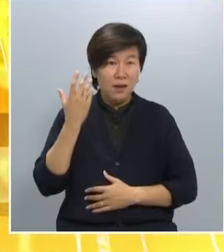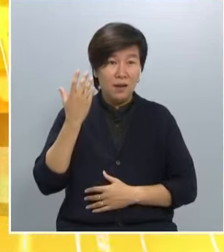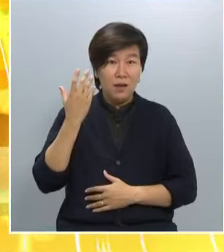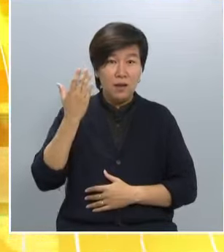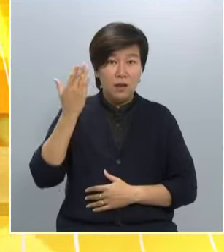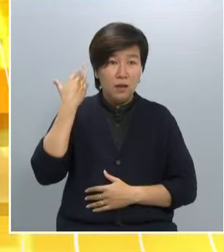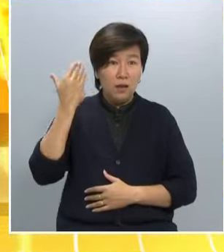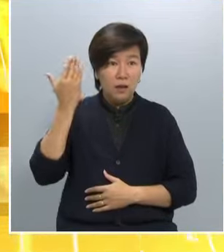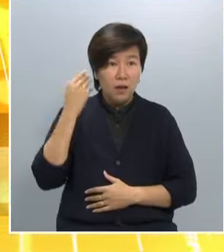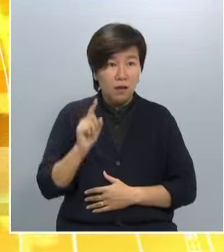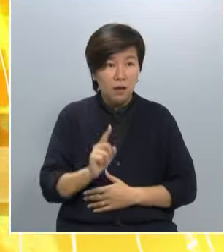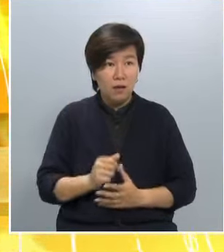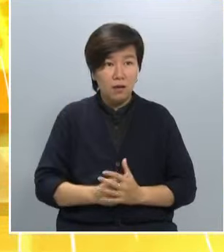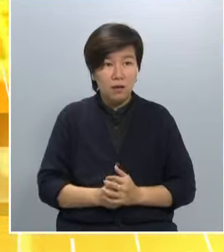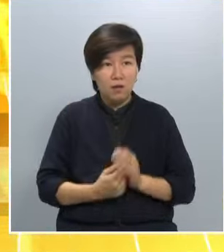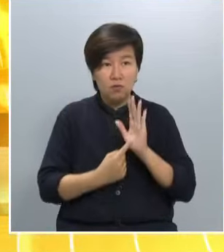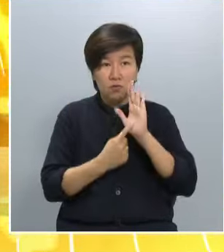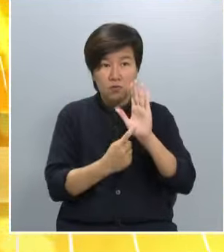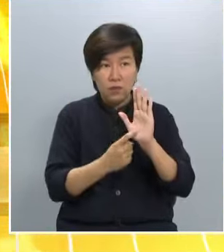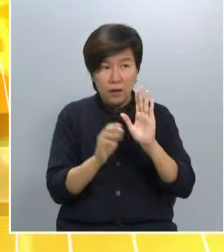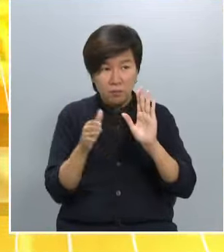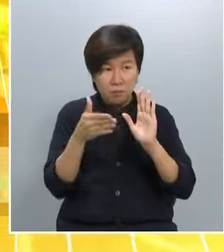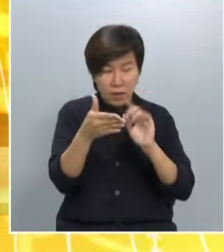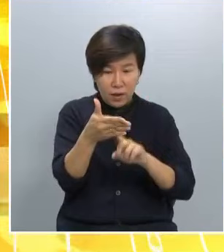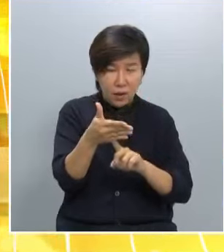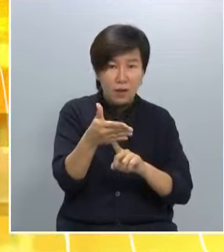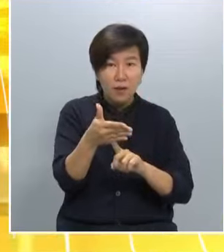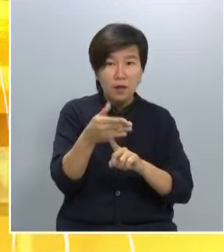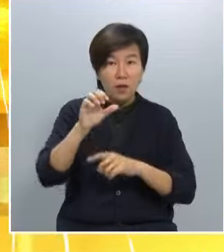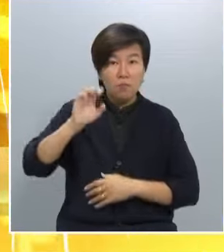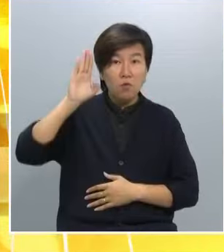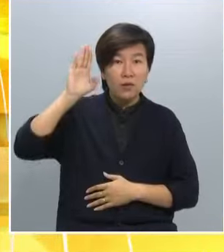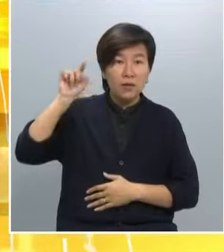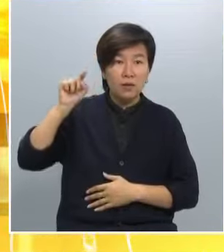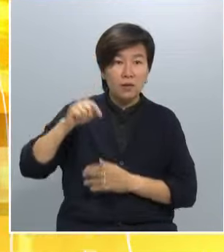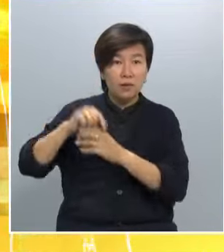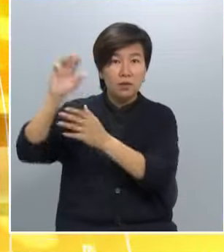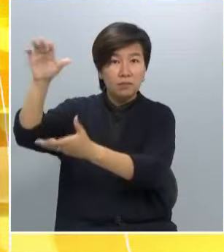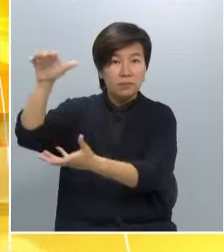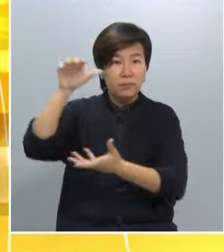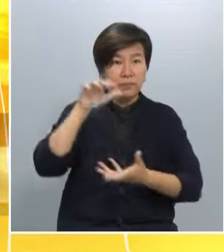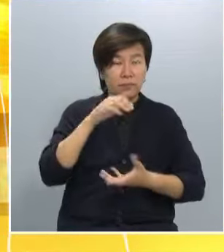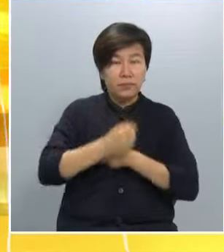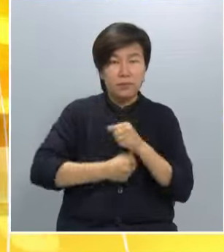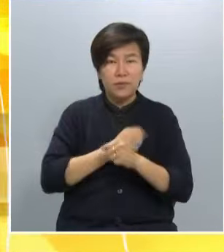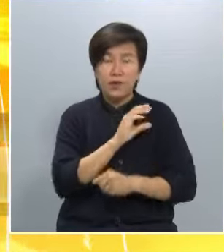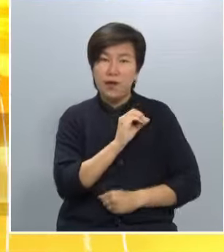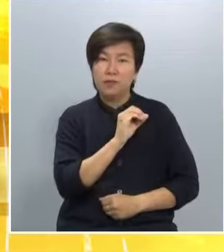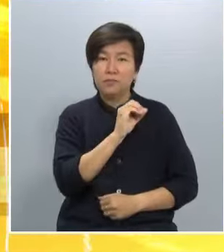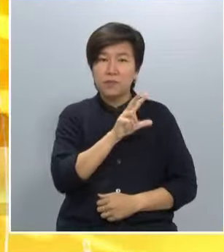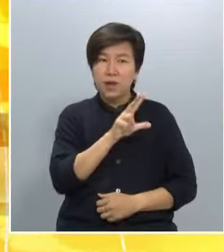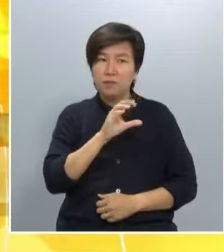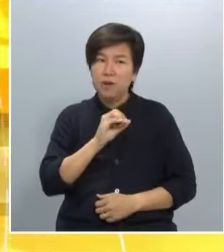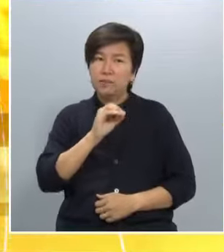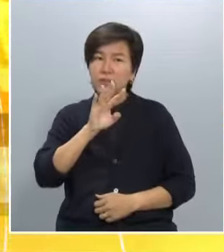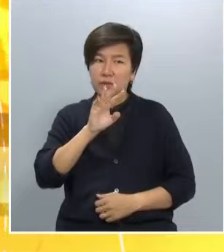ไม่สามารถจะมีตัวอย่างปลาที่บริษัทเอกชนนำเข้ามาเมื่อปลายปี 53ต้นปี 54ต่อเนื่ใช่ค่ะเพราะไม่ได้มี